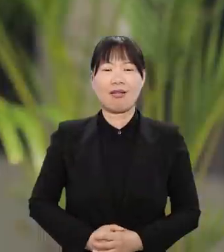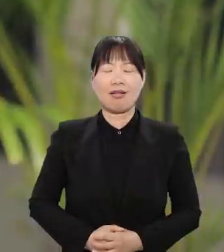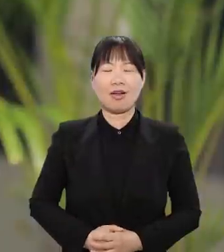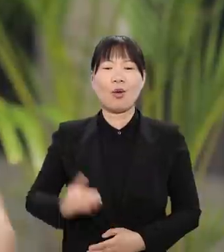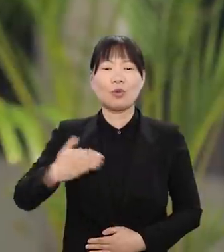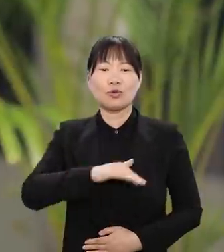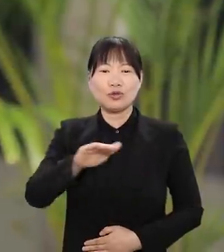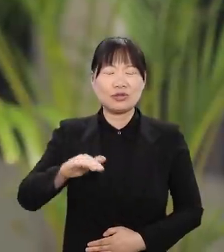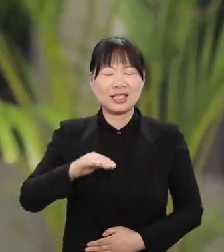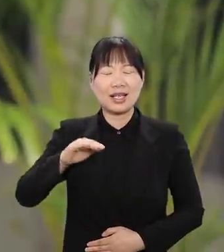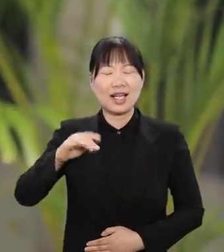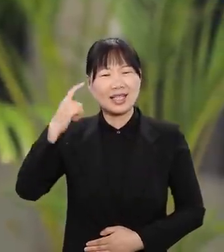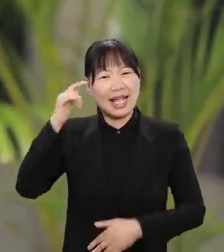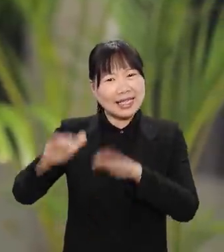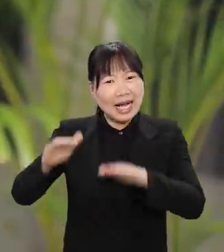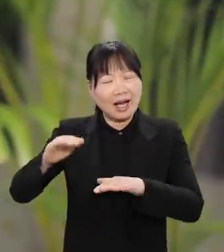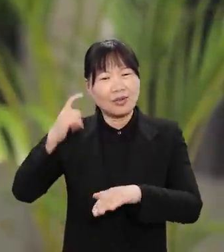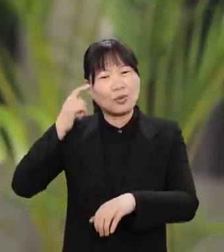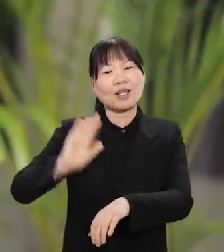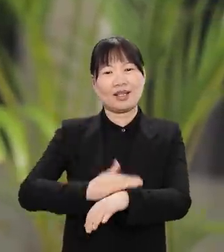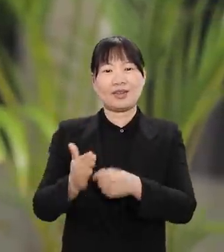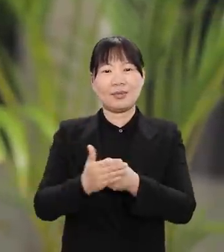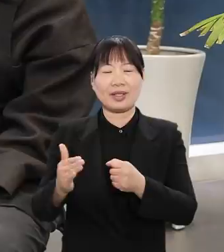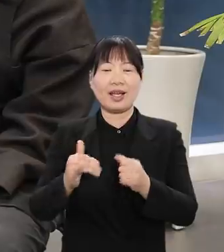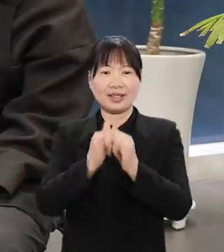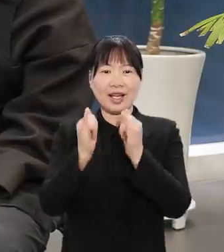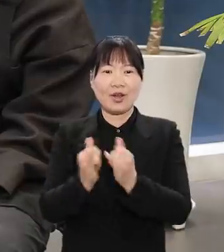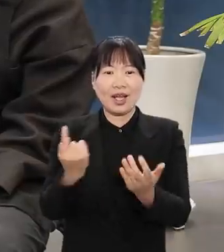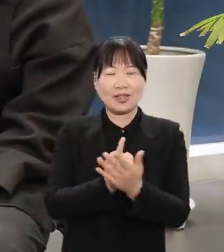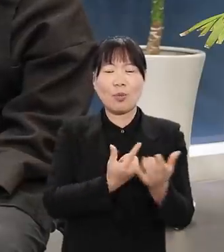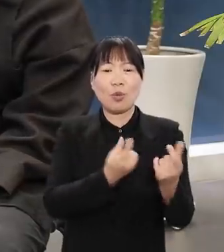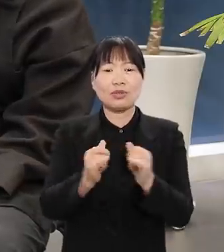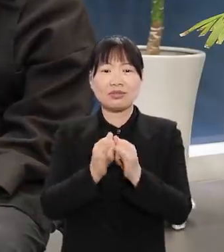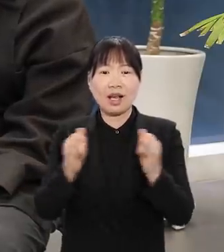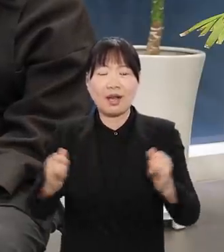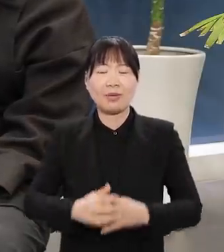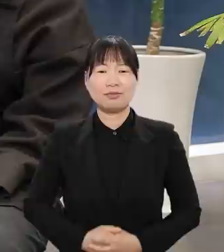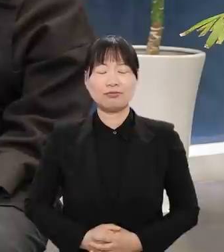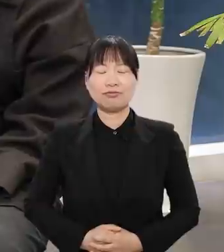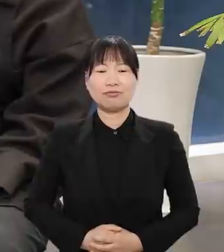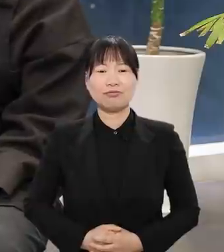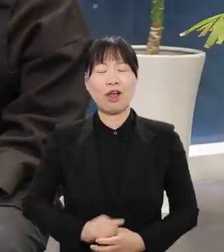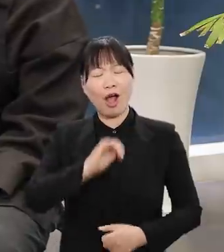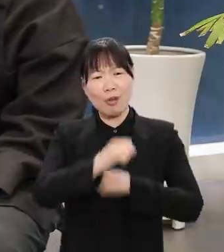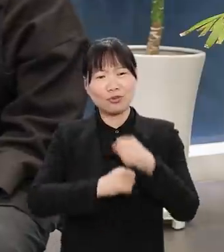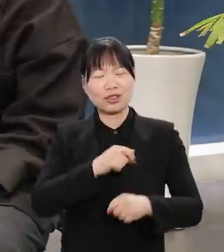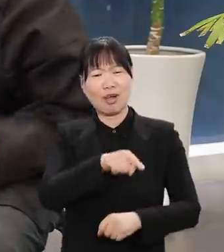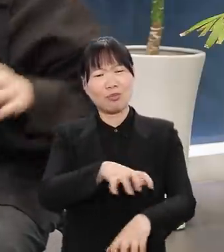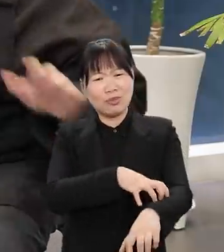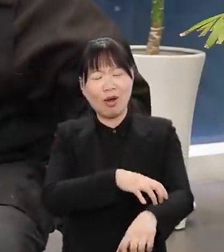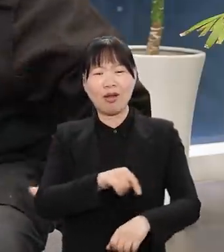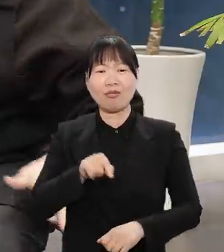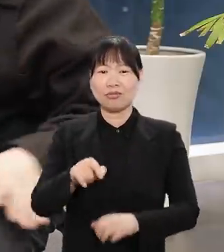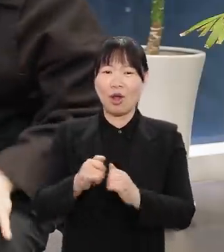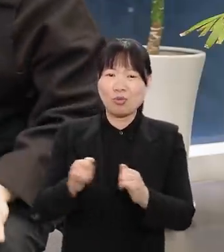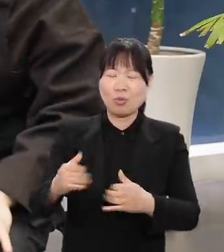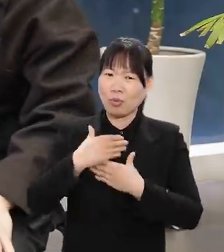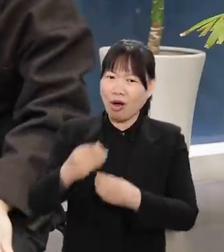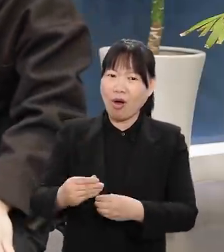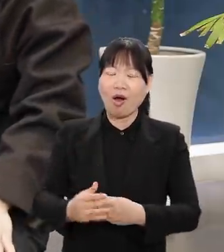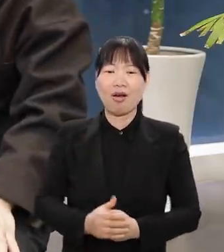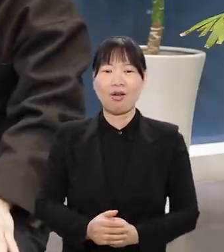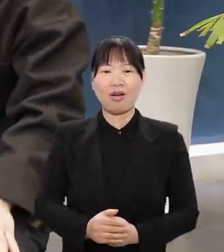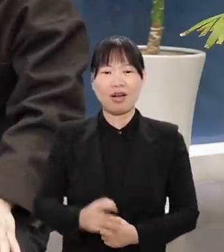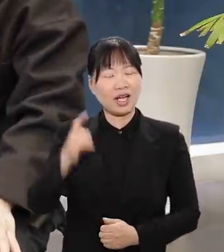생각하는데 그것들조차 우리의 그런 어떤 편견이고 오류라는 것. 사회 속에 섞여 있는 모든 사람들이 이렇게 함부로 이 사람은 불편할 것이다, 이